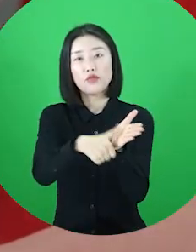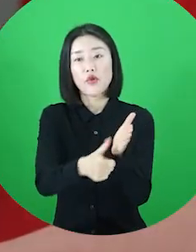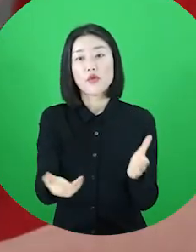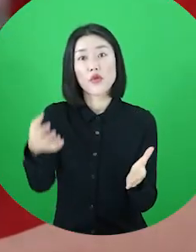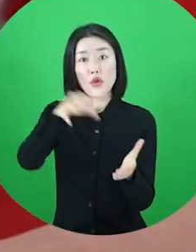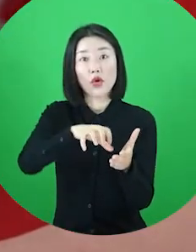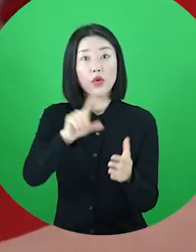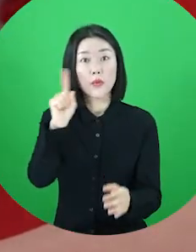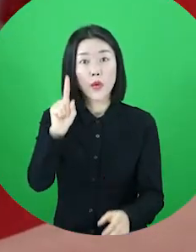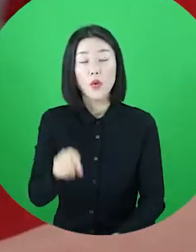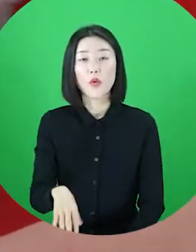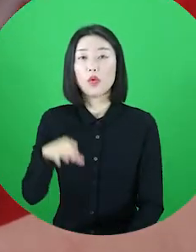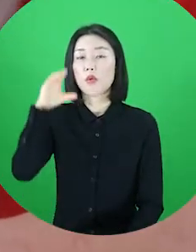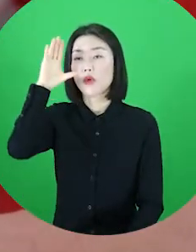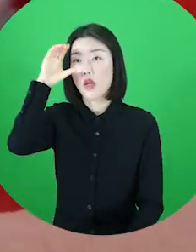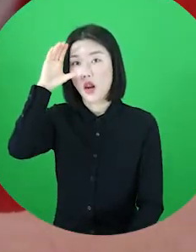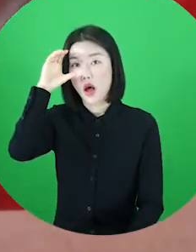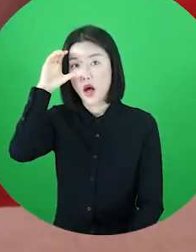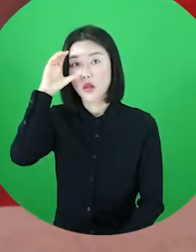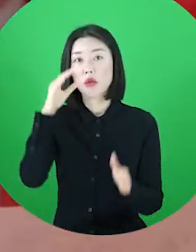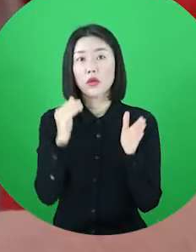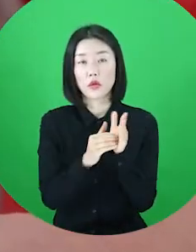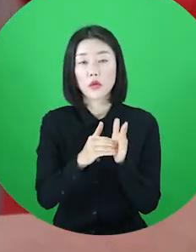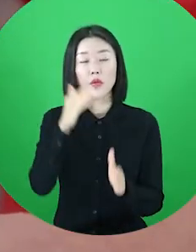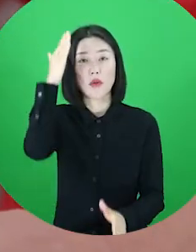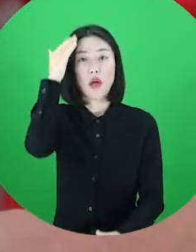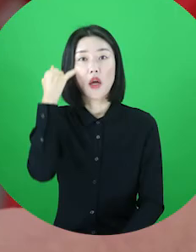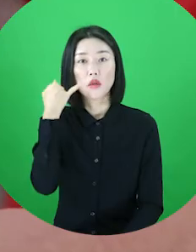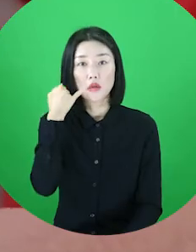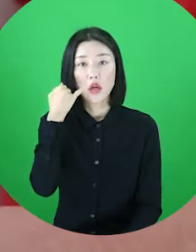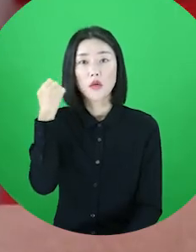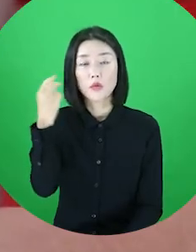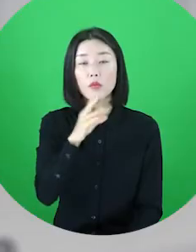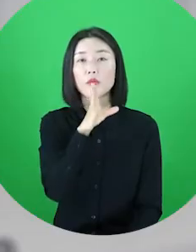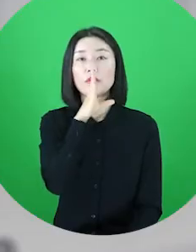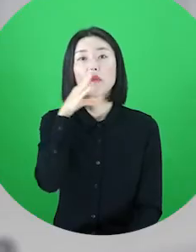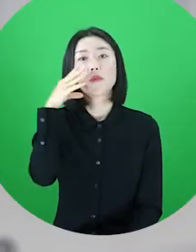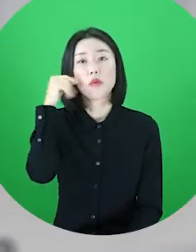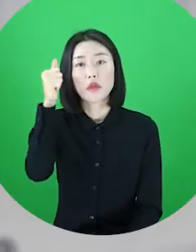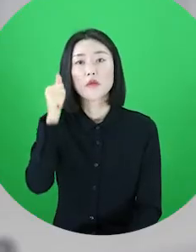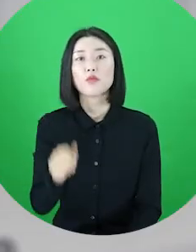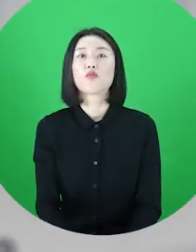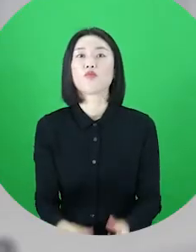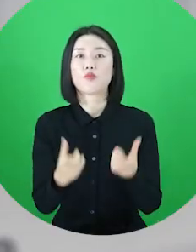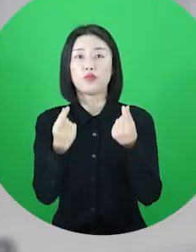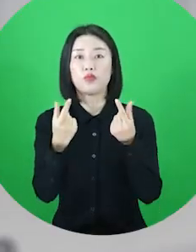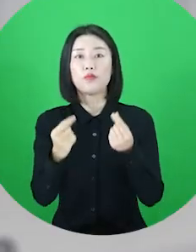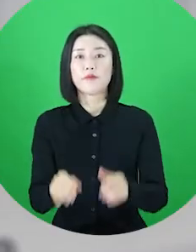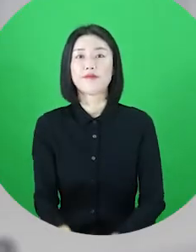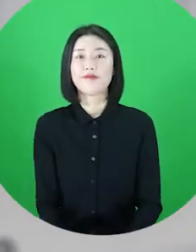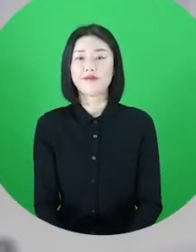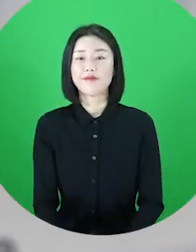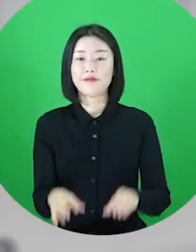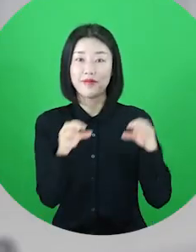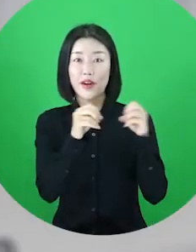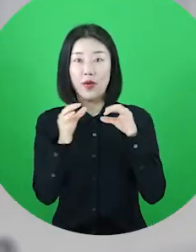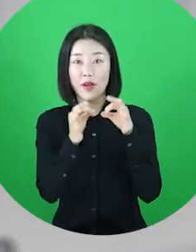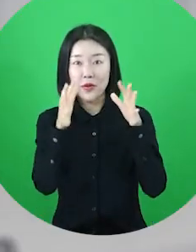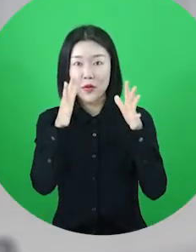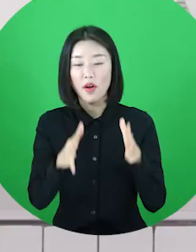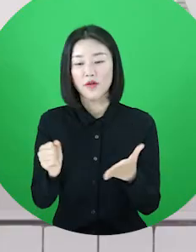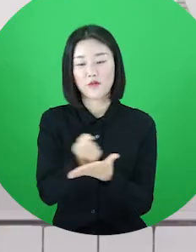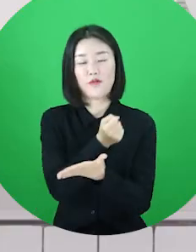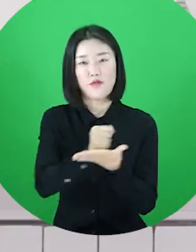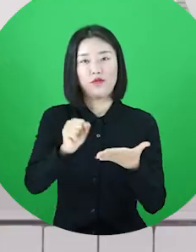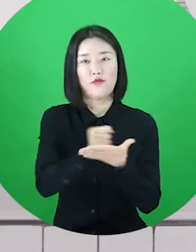계란, 간장, 참기름. 네. 이야기하는 동안에 아주 잘 비벼진 것